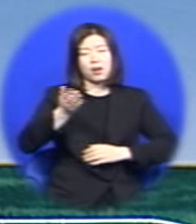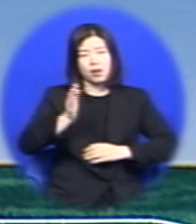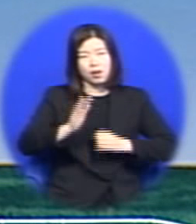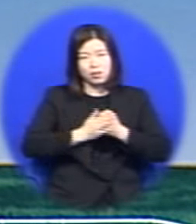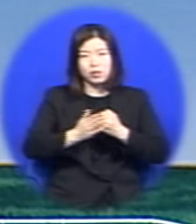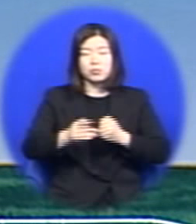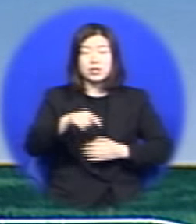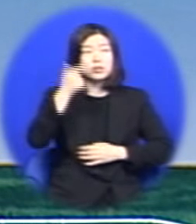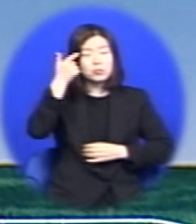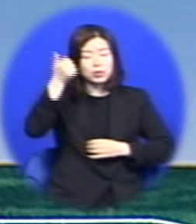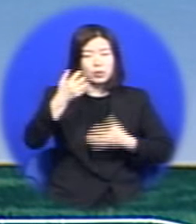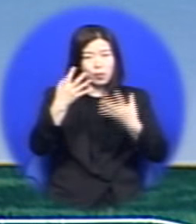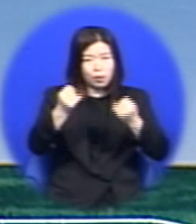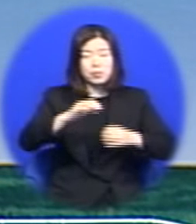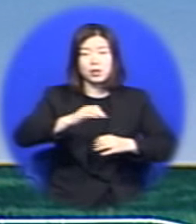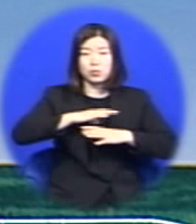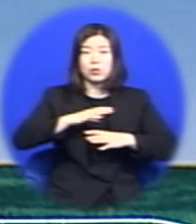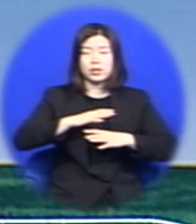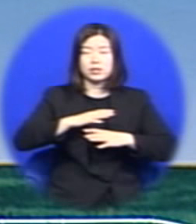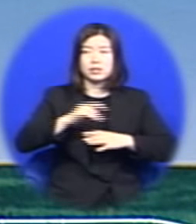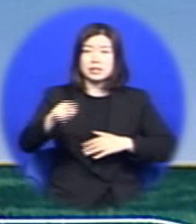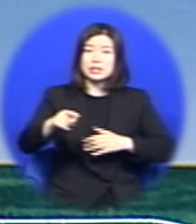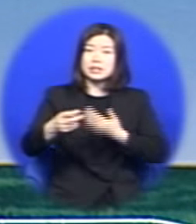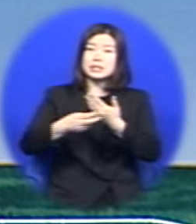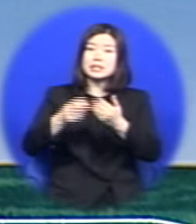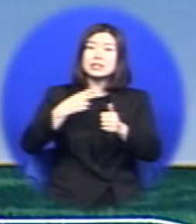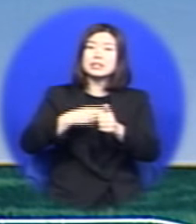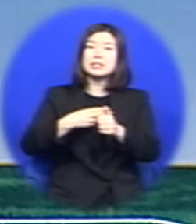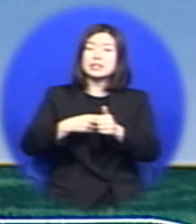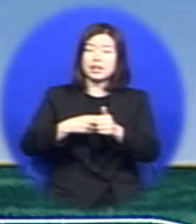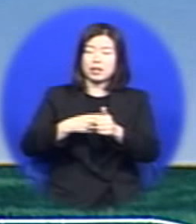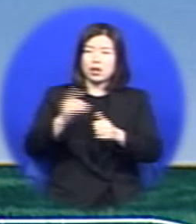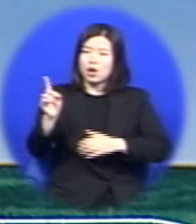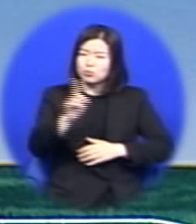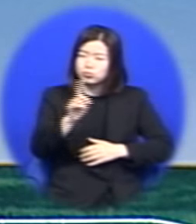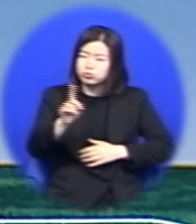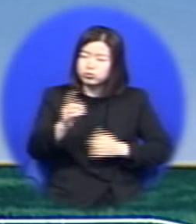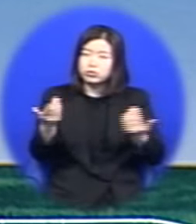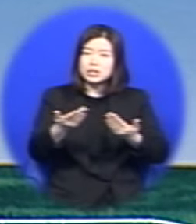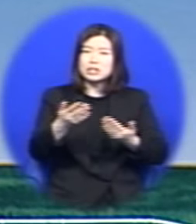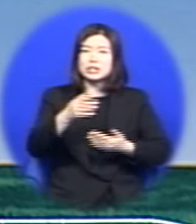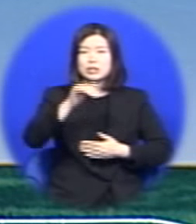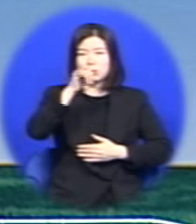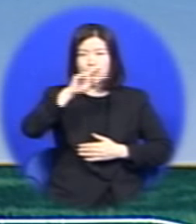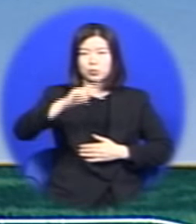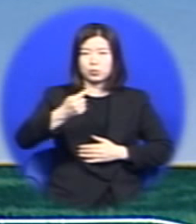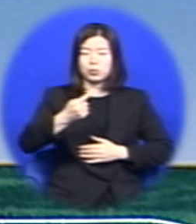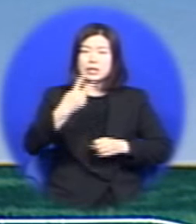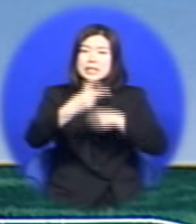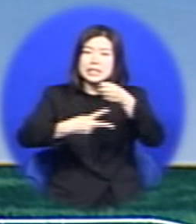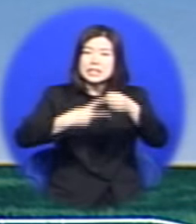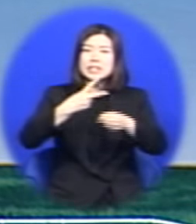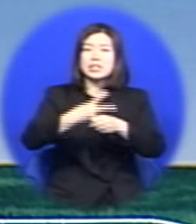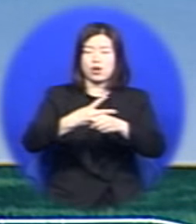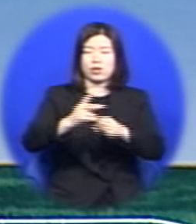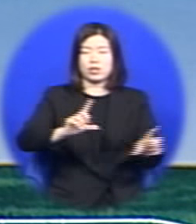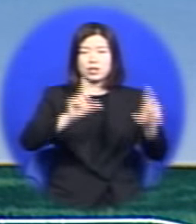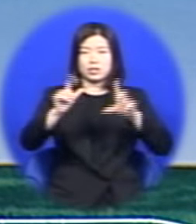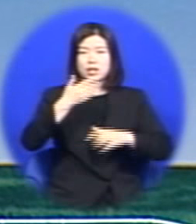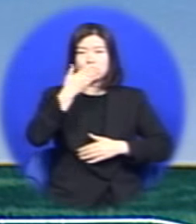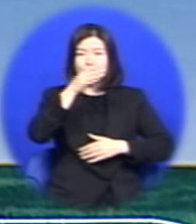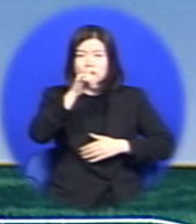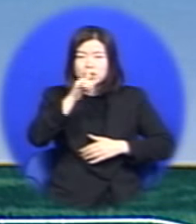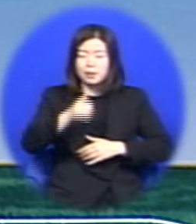놀랐는지 그 의사분에게 무슨 일이 있어도 2년은 더 살 수 있게 해달라고 간절히 부탁을 드렸다는